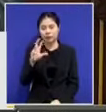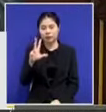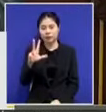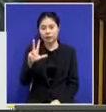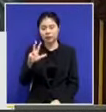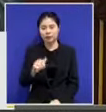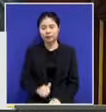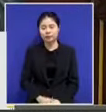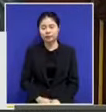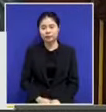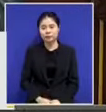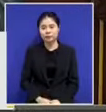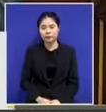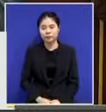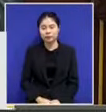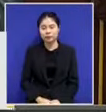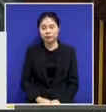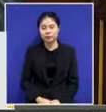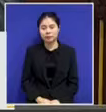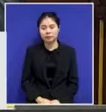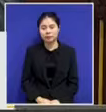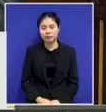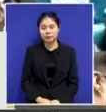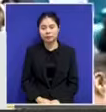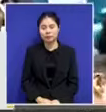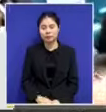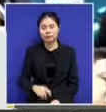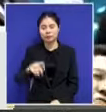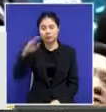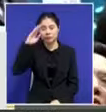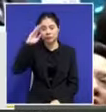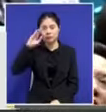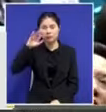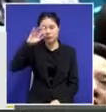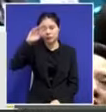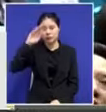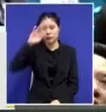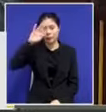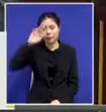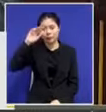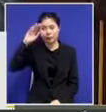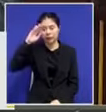293นายบุญสิงห์วลินลักษณ ์พลเอกประยุทธ์จันทร์โอชา